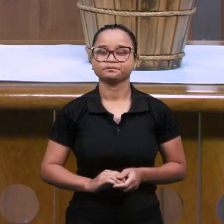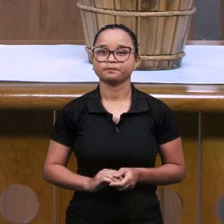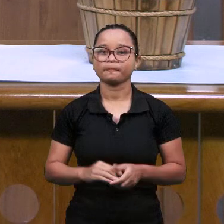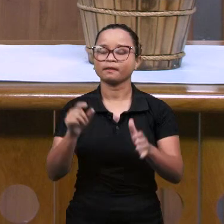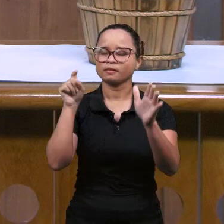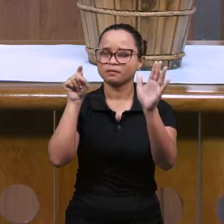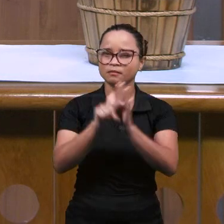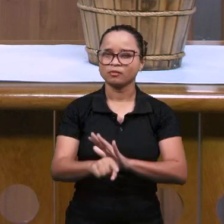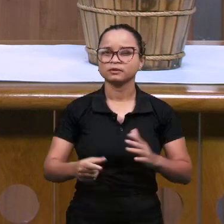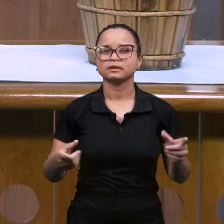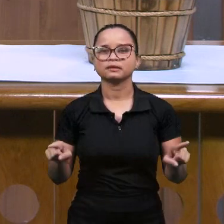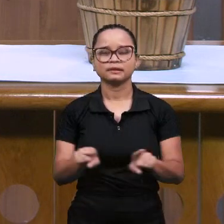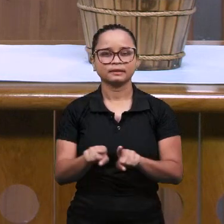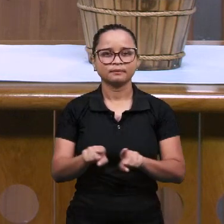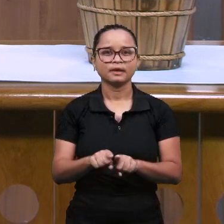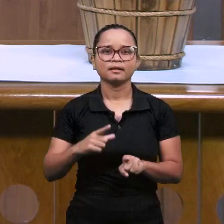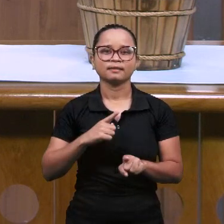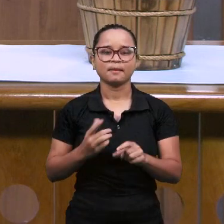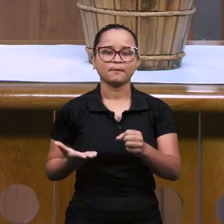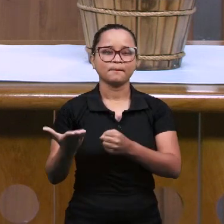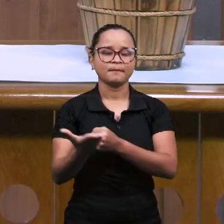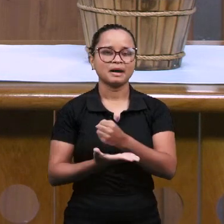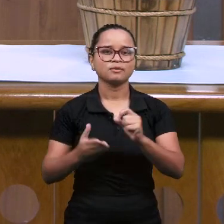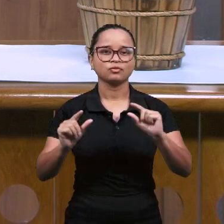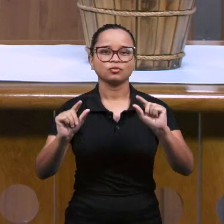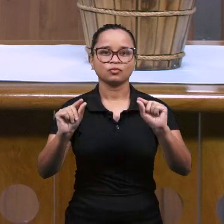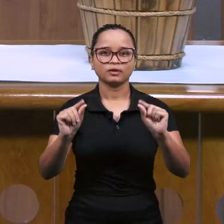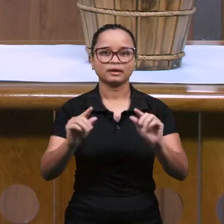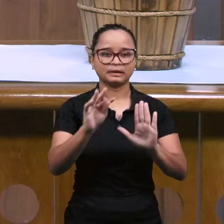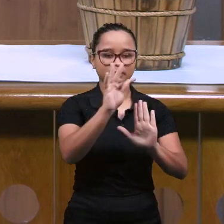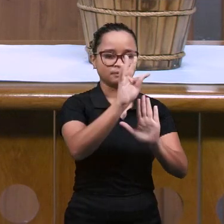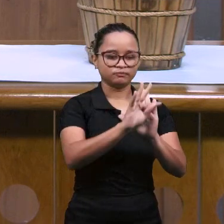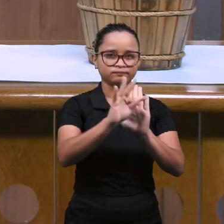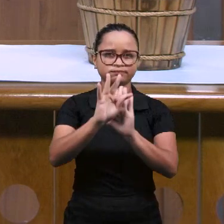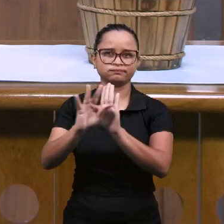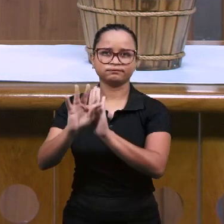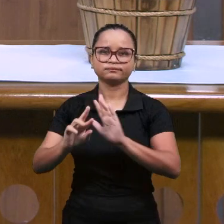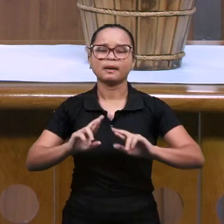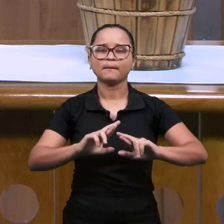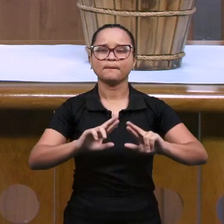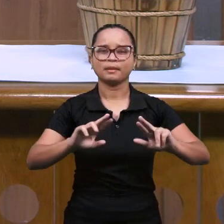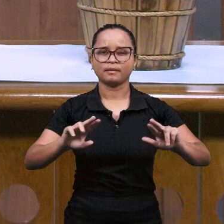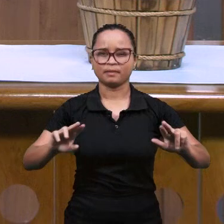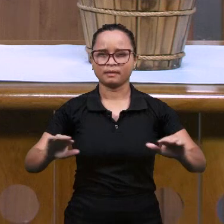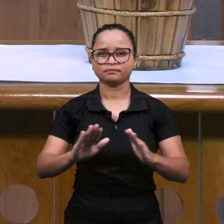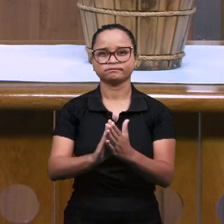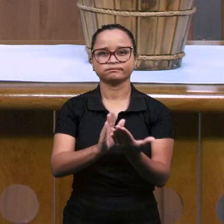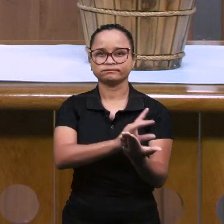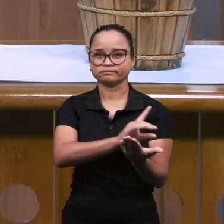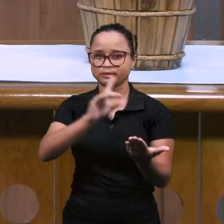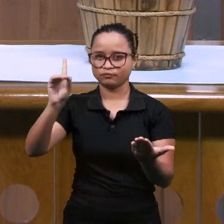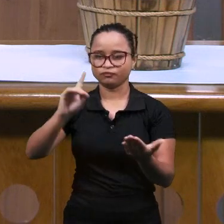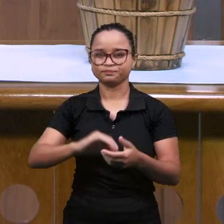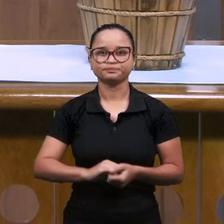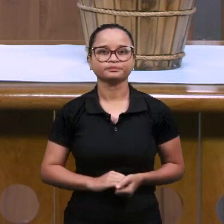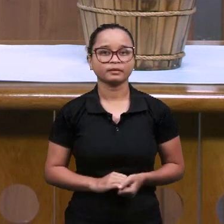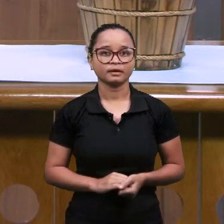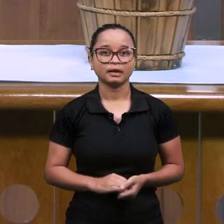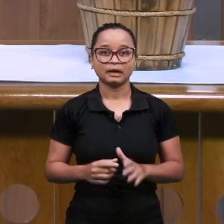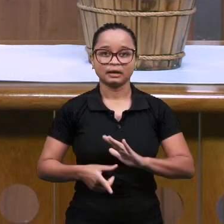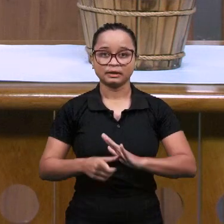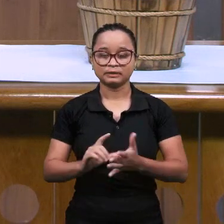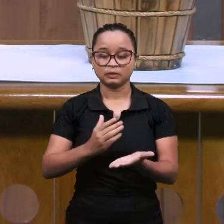questions, elles sont basées dans plusieurs textes de la parole du Seigneur. Et nous voulons, juste avant de